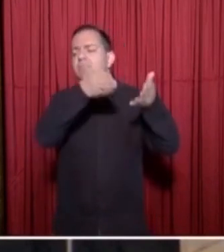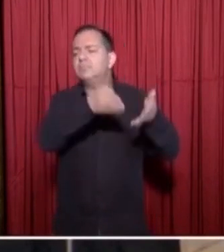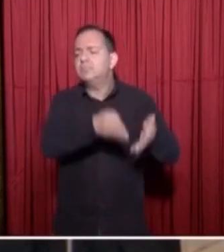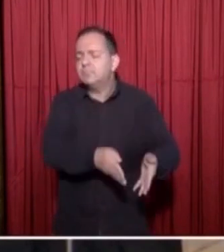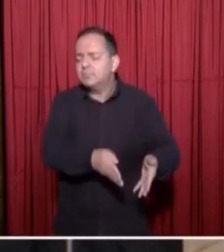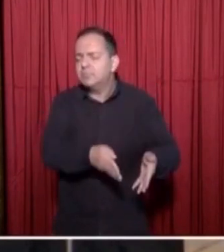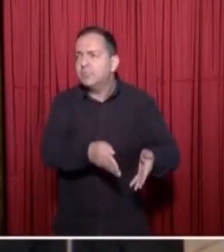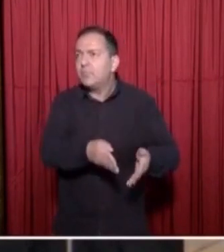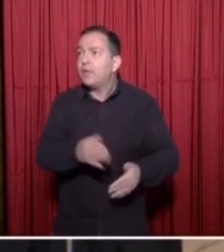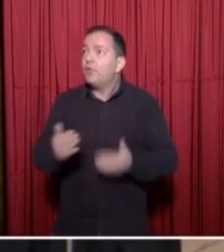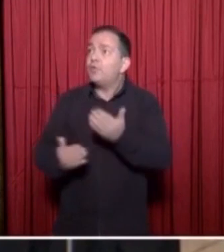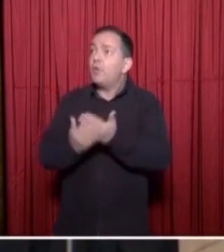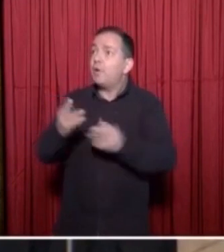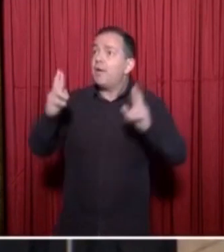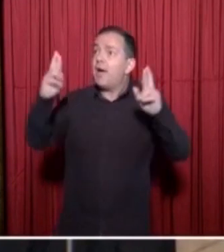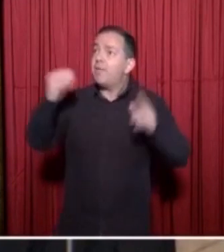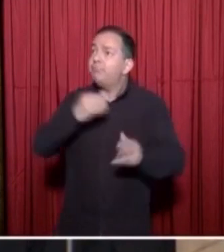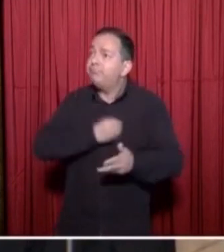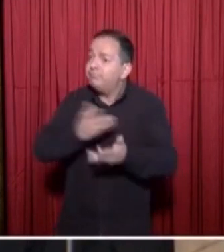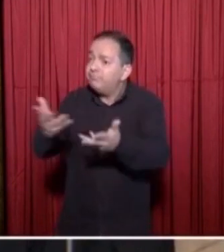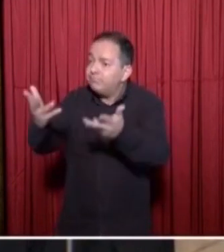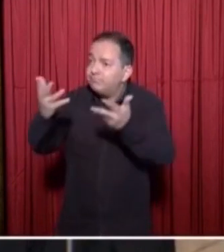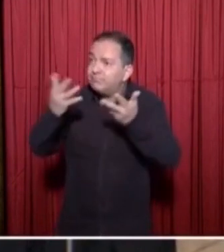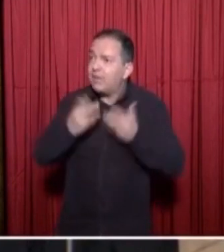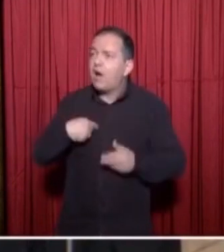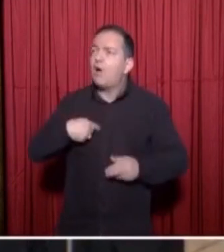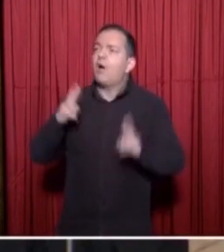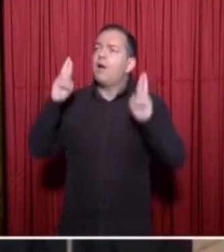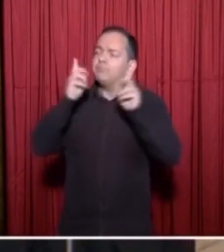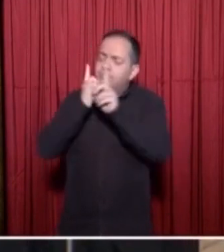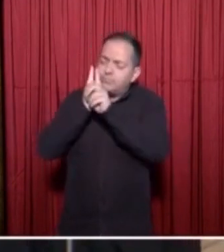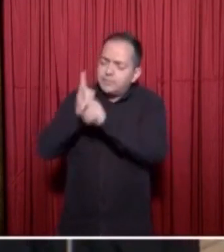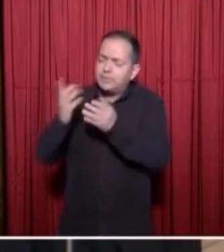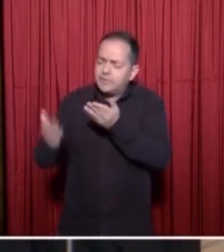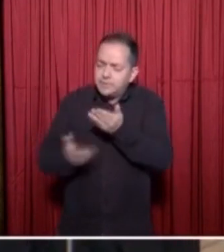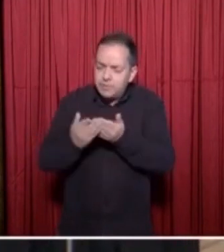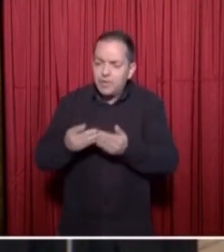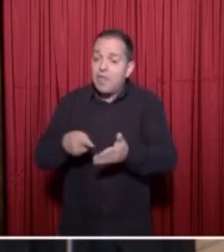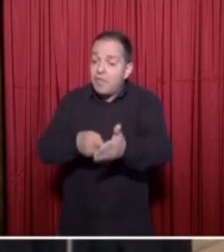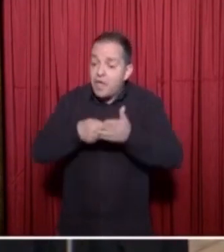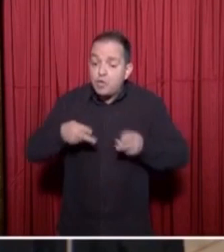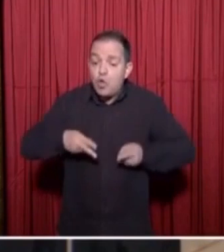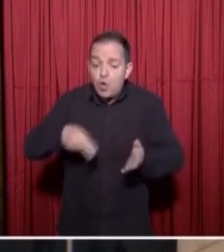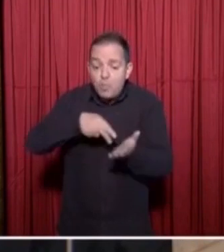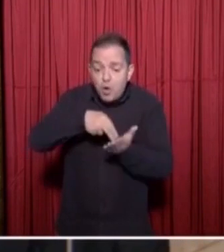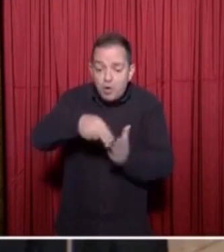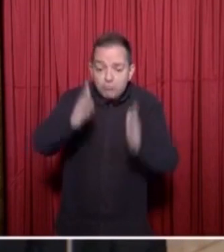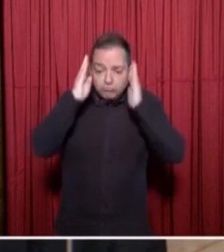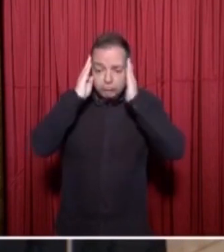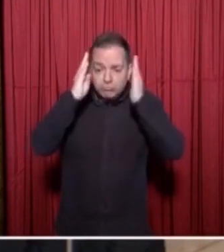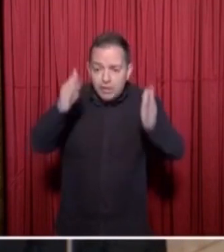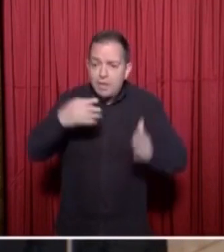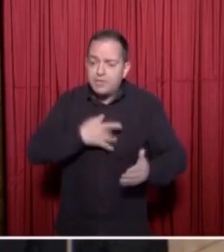κατεβαίνωσιν εις λάκων. Ακουστών ποιησόν μη το πρωί το ελαιό σου ότι επισήλθησα, γνώρισον με Κύριο δόεν ή πορεύσομαι